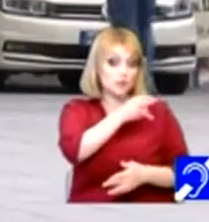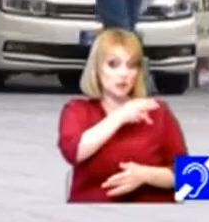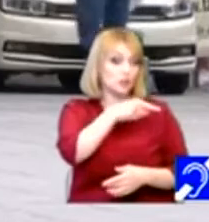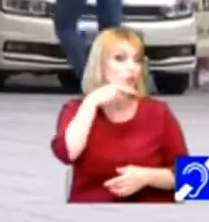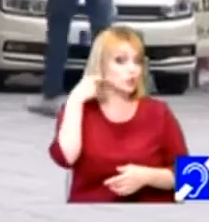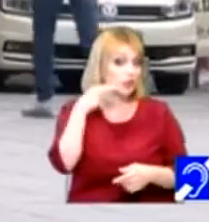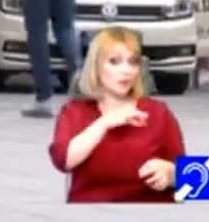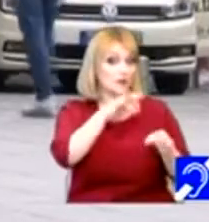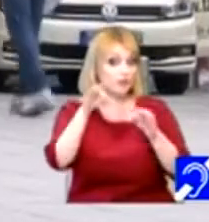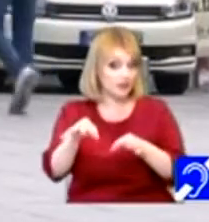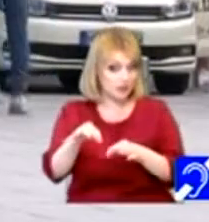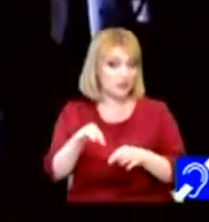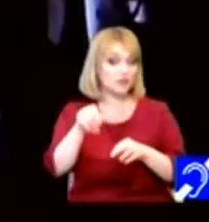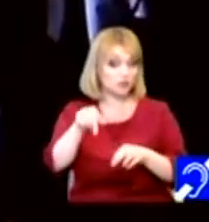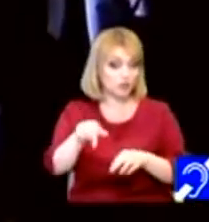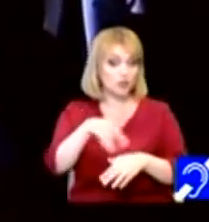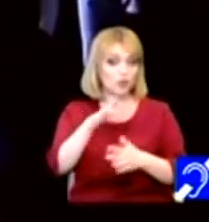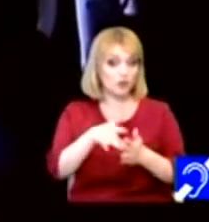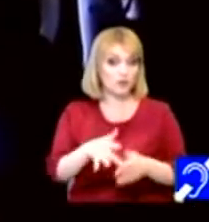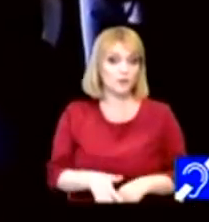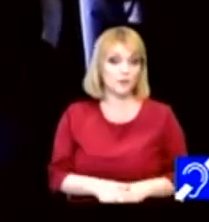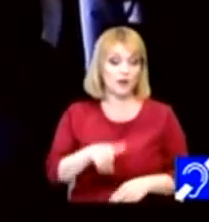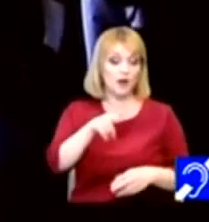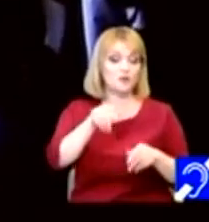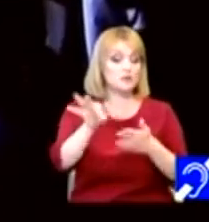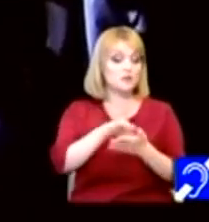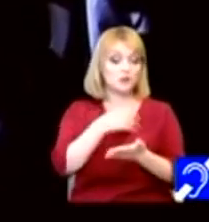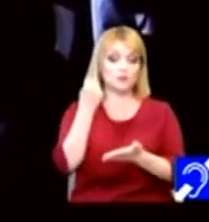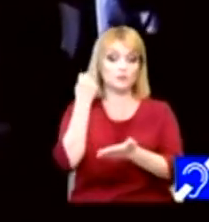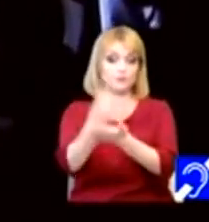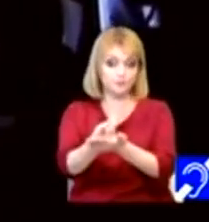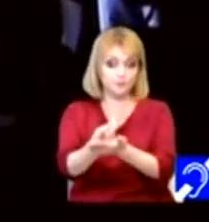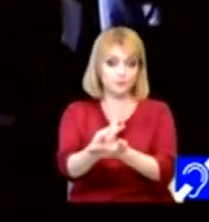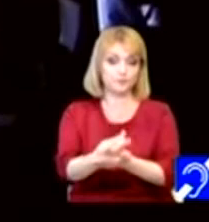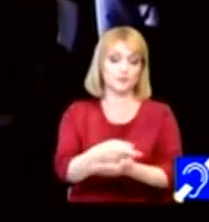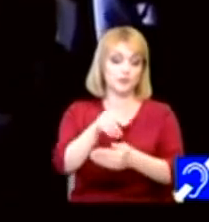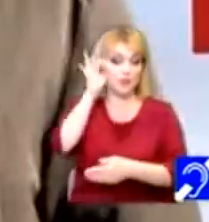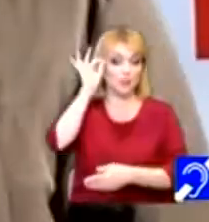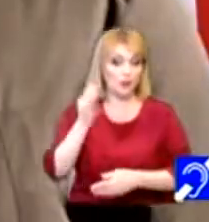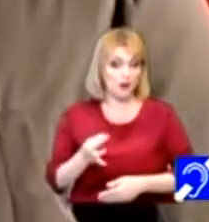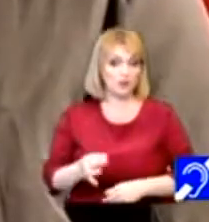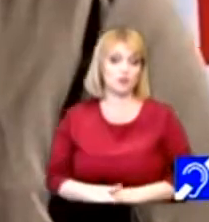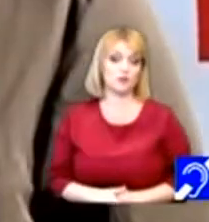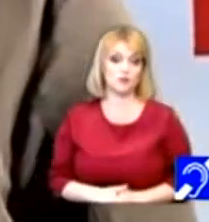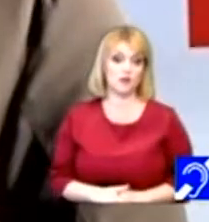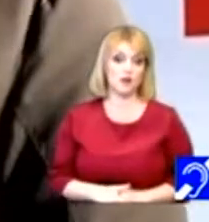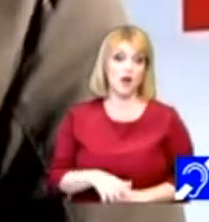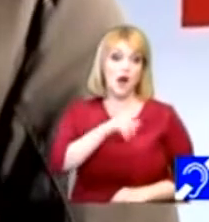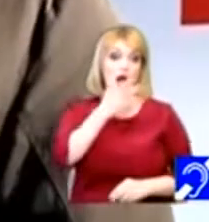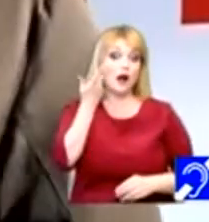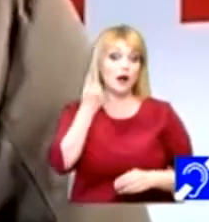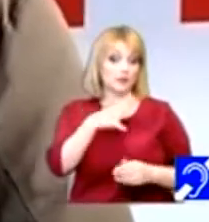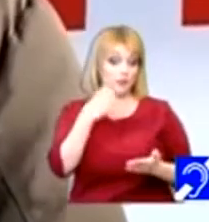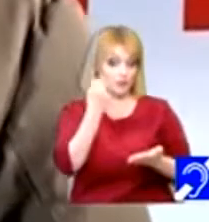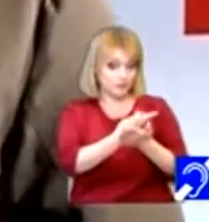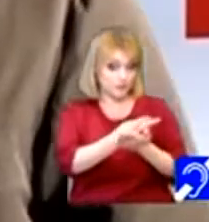urgență pe aeroportul din Omsk, oraș în care politicianul a fost spitalizat pentru câteva zile. Medicii ruși au declarat că nu au găsit în corpul lui